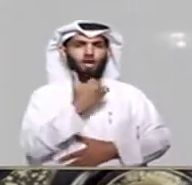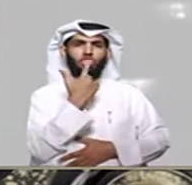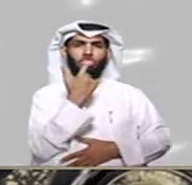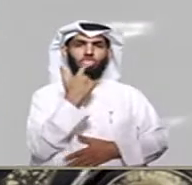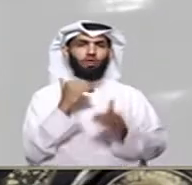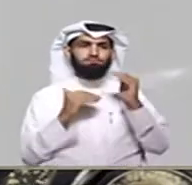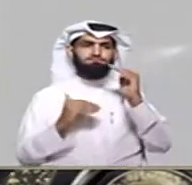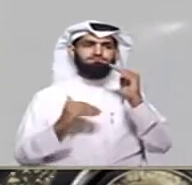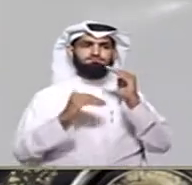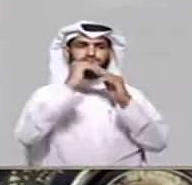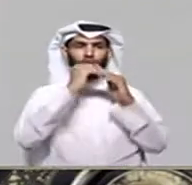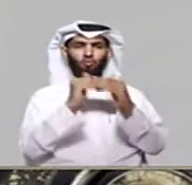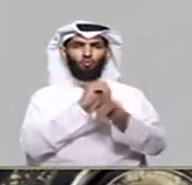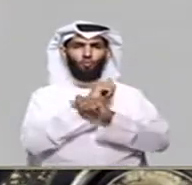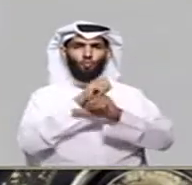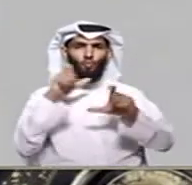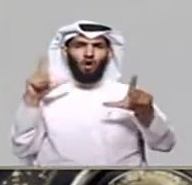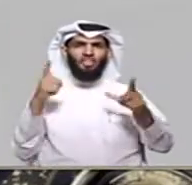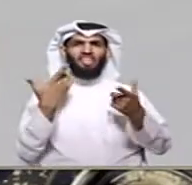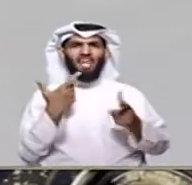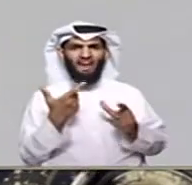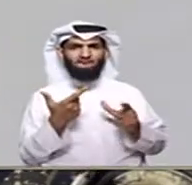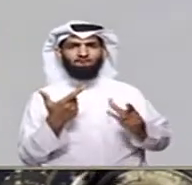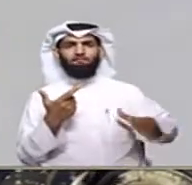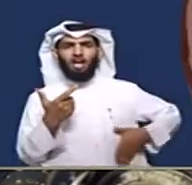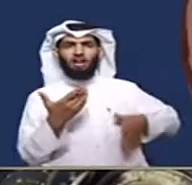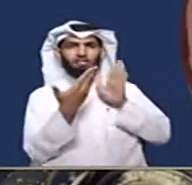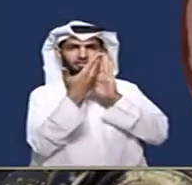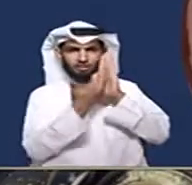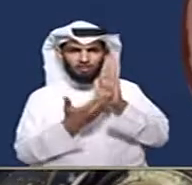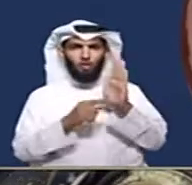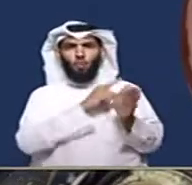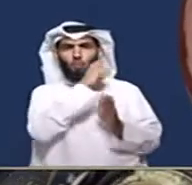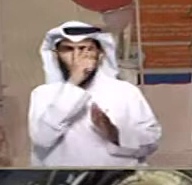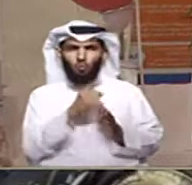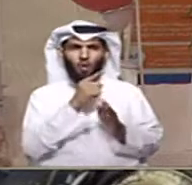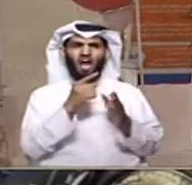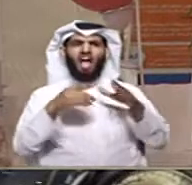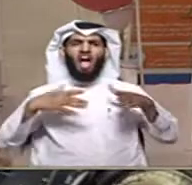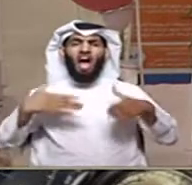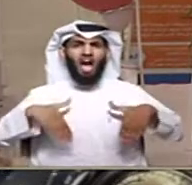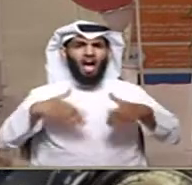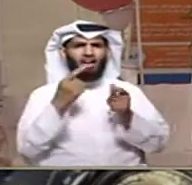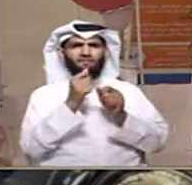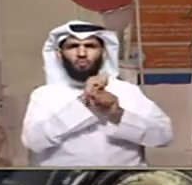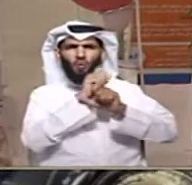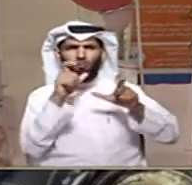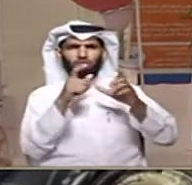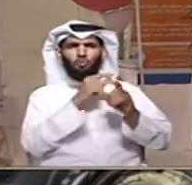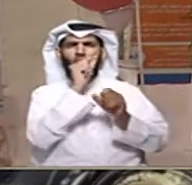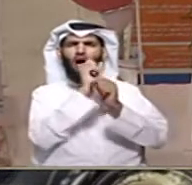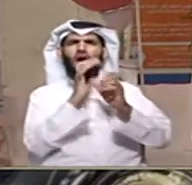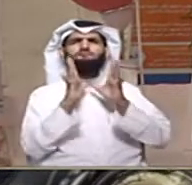هي عملية استئصال جزء من الكلى وسرطان البروستاتا، وأكثر أمراض الكلى شيوعاً في البلاد حصوات